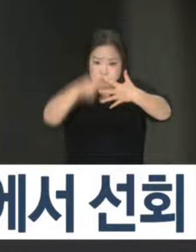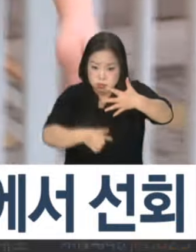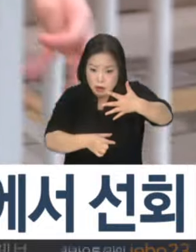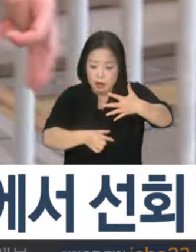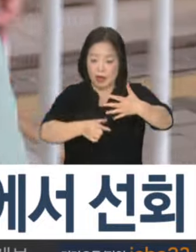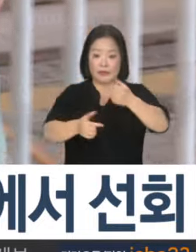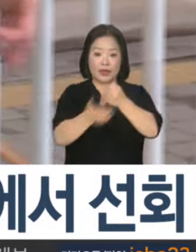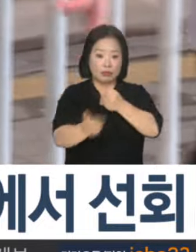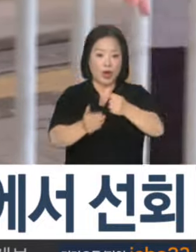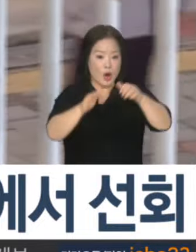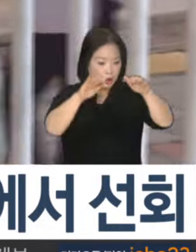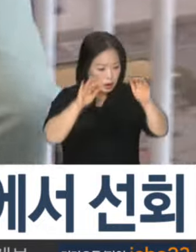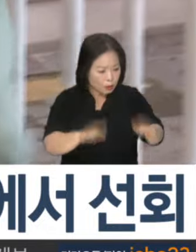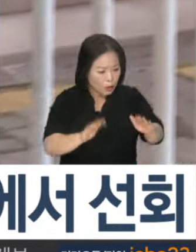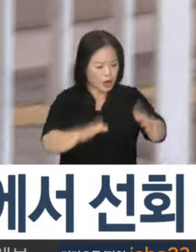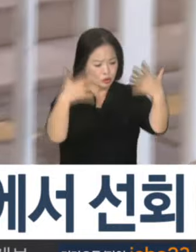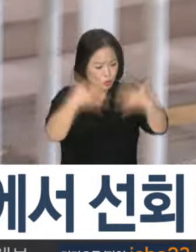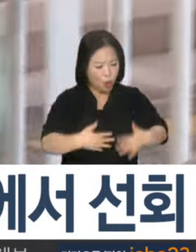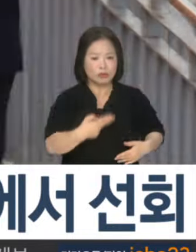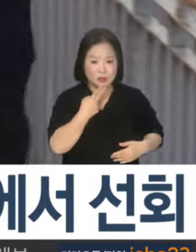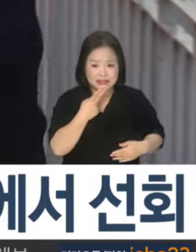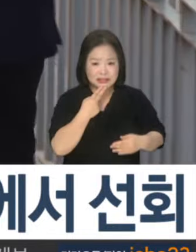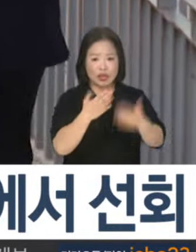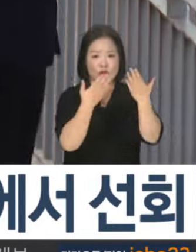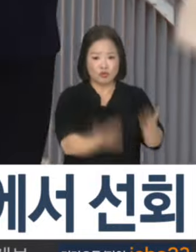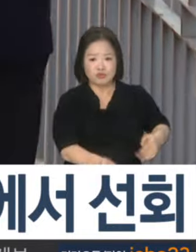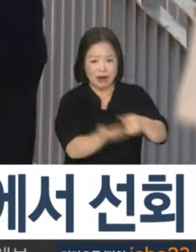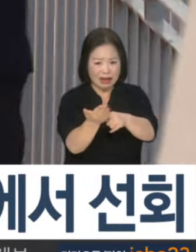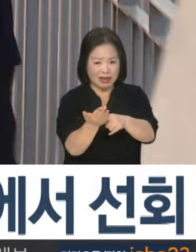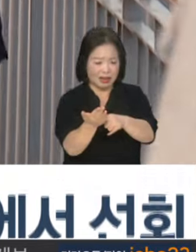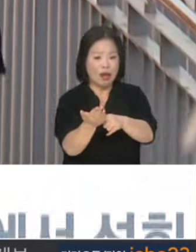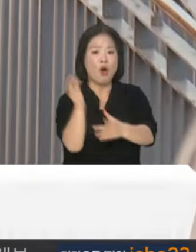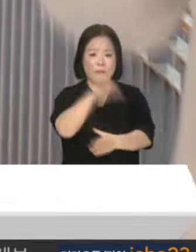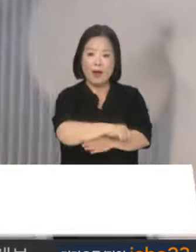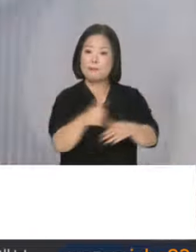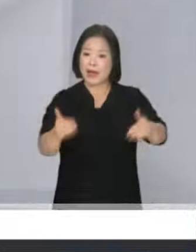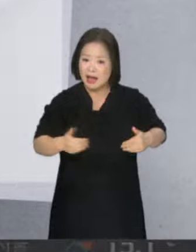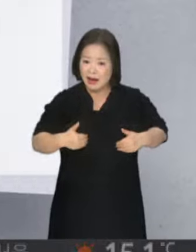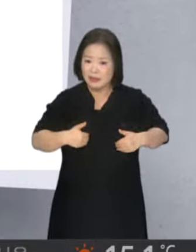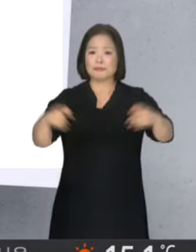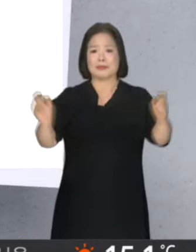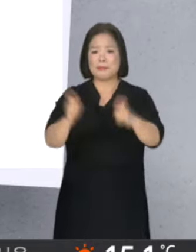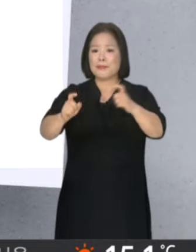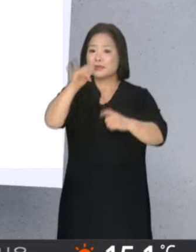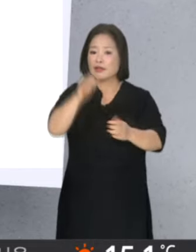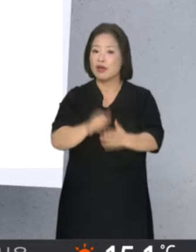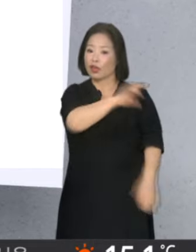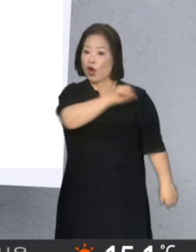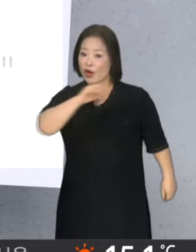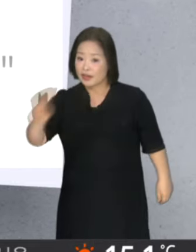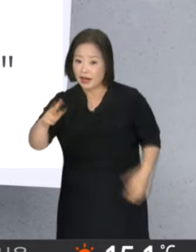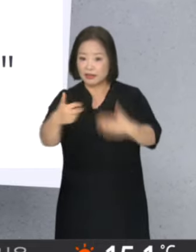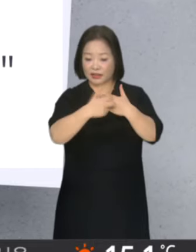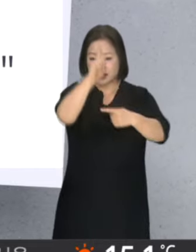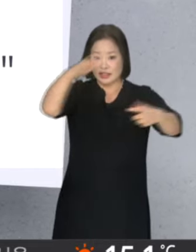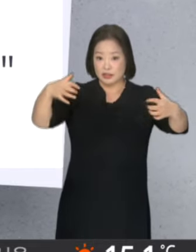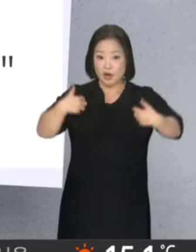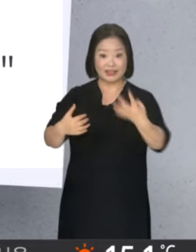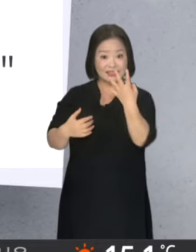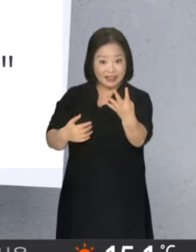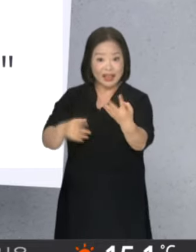휴학계를 조건없이 승인해야 한다는 요구가 이어졌기 때문으로 보입니다 앞서 지난주 여야 의정 협의체 참여 의사를